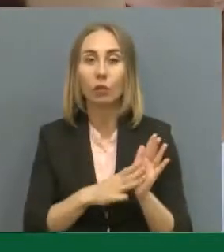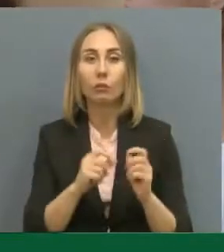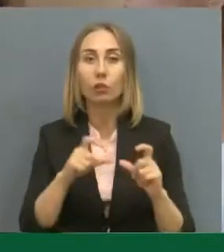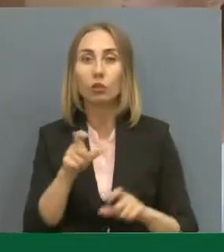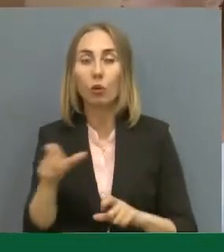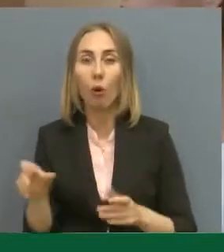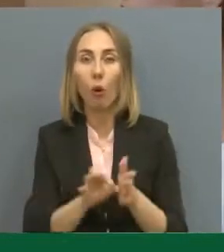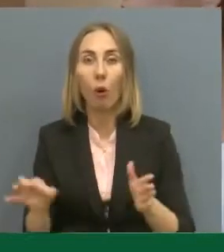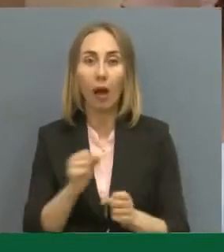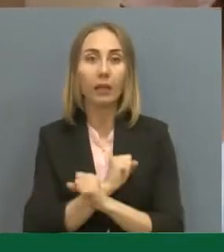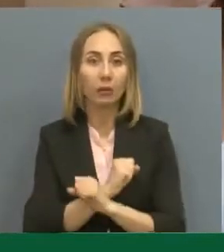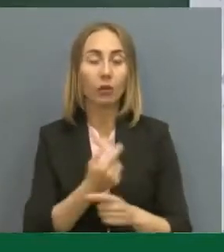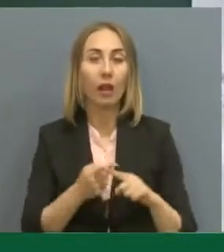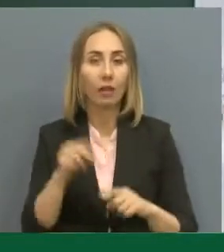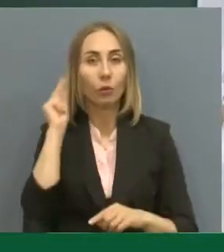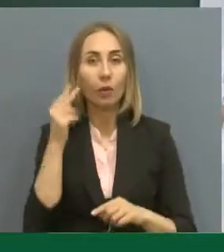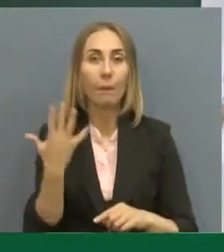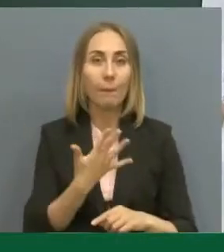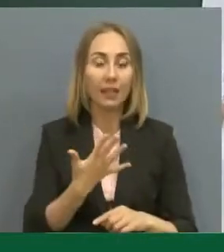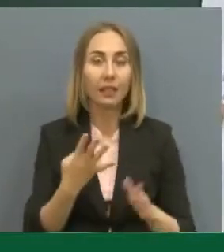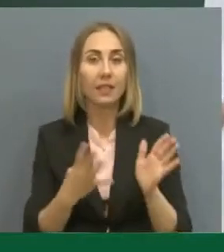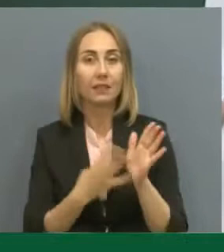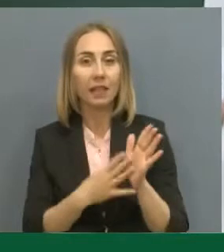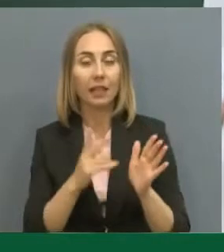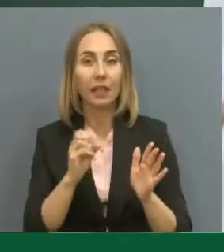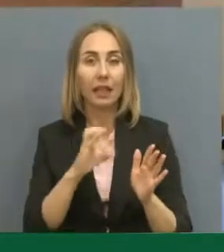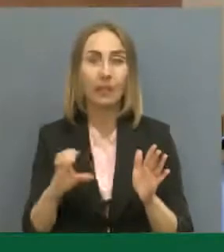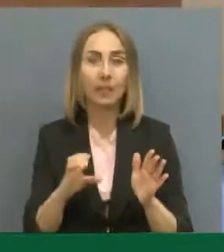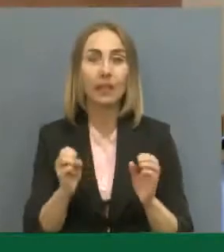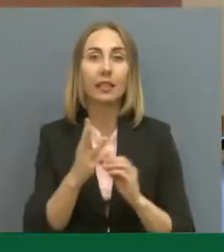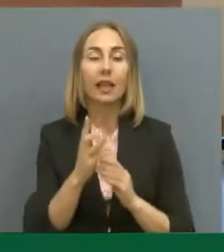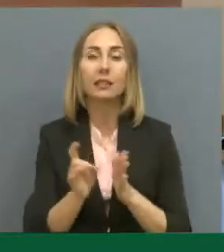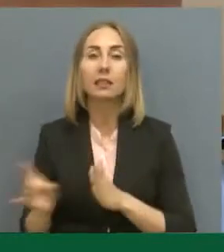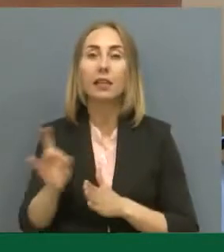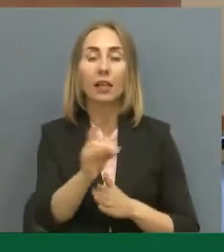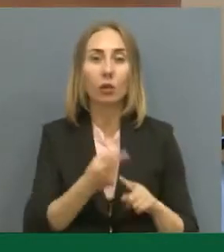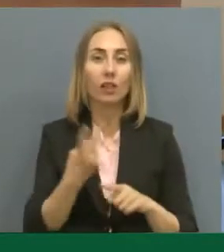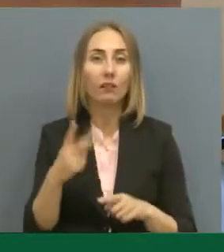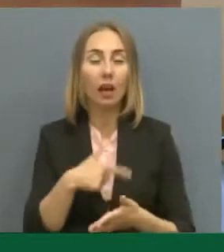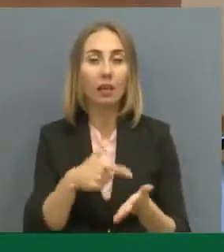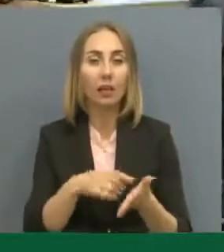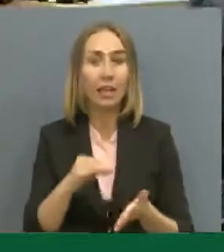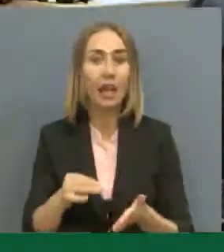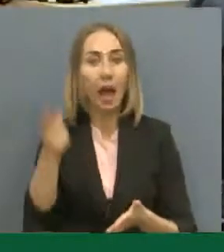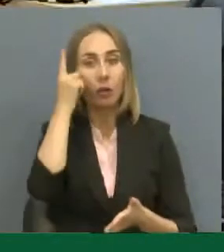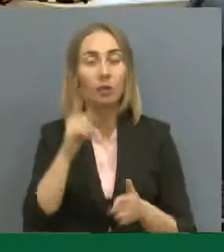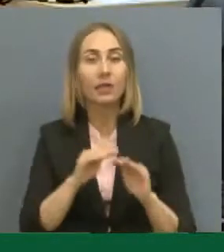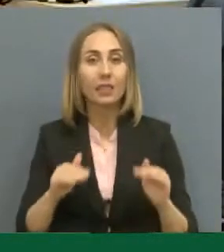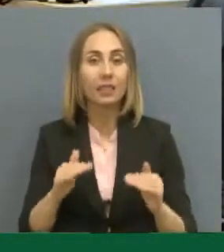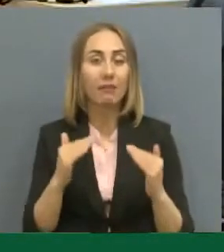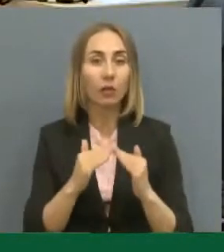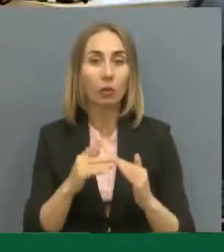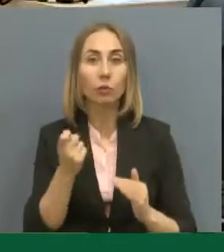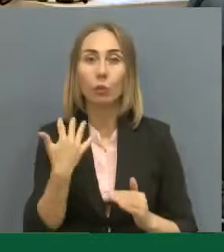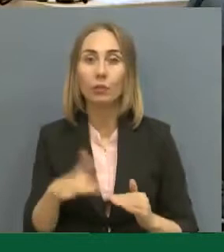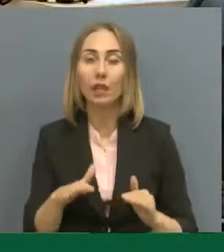области отдохнули. Это учащиеся 5-9 классов из 13 районов, двух городов и Окольского детского дома.